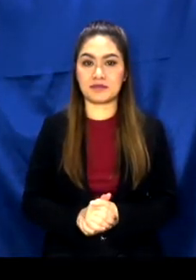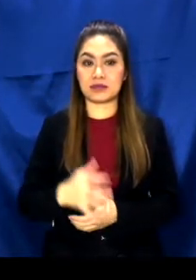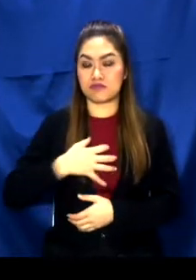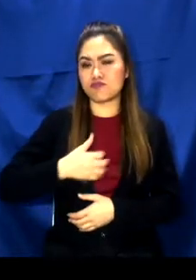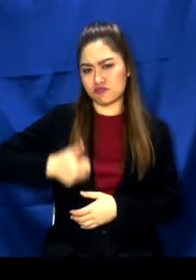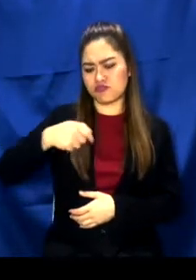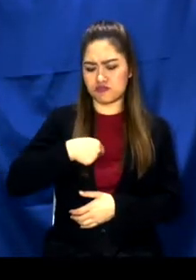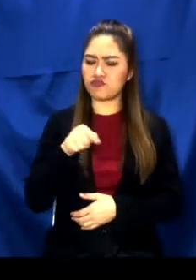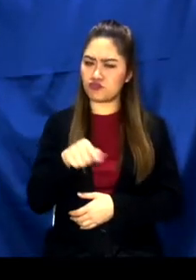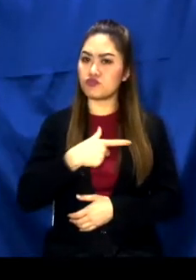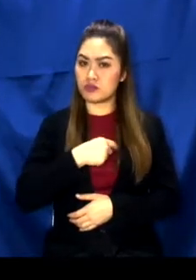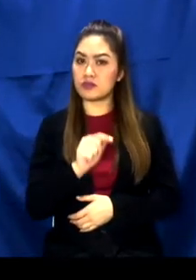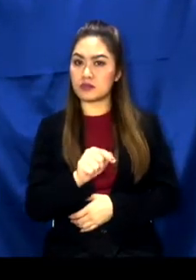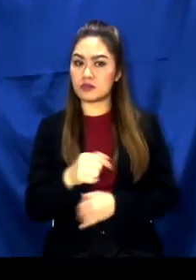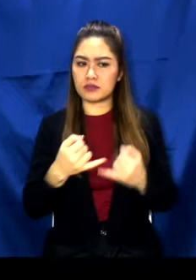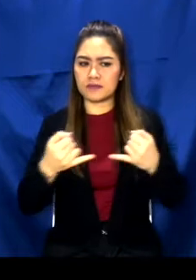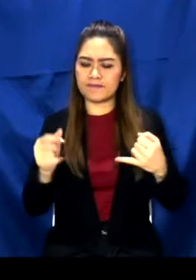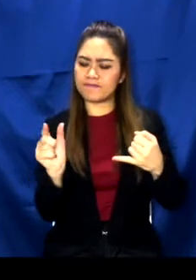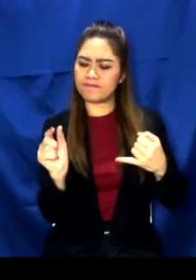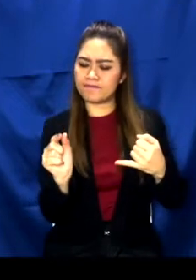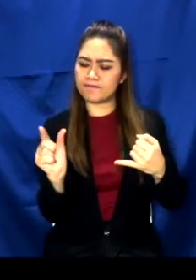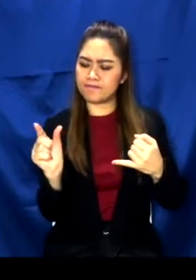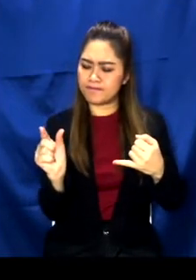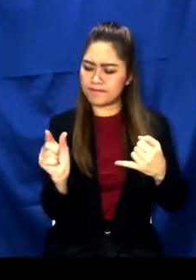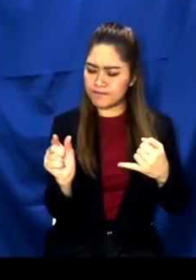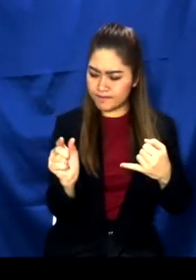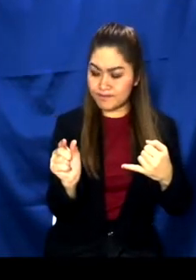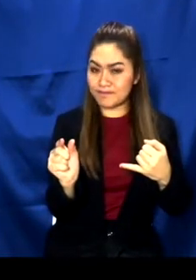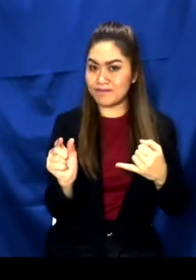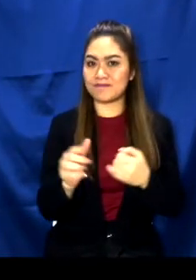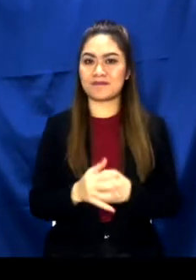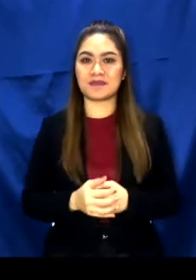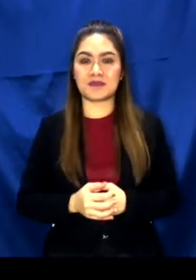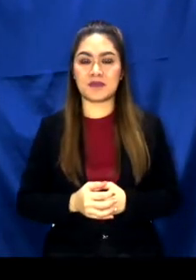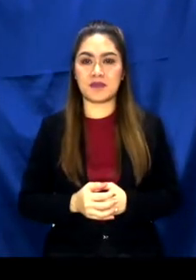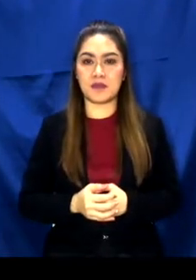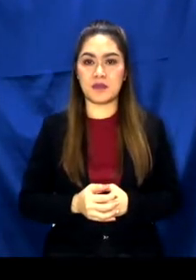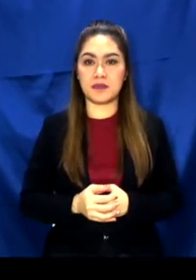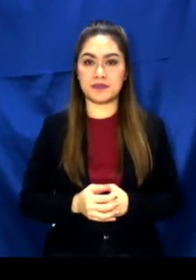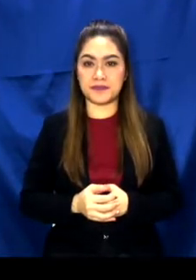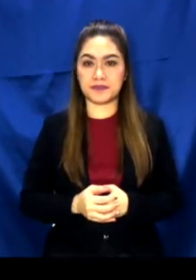ได้แบบนี้แล้วเส้นใหญ่ไปหน่อยครูก็ให้มันเล็กลงแบบนี้